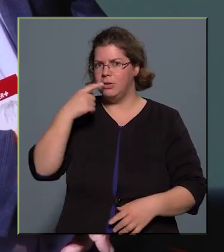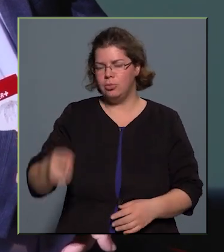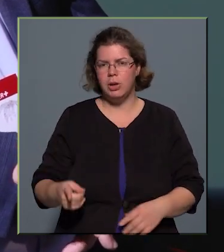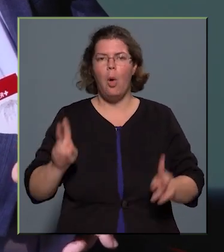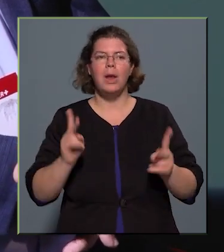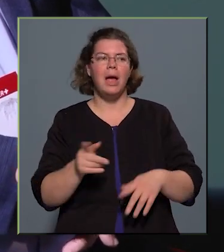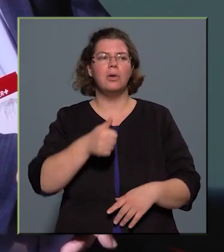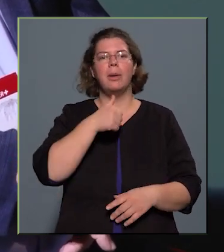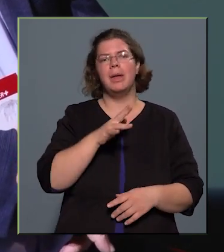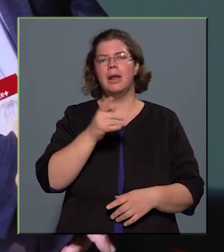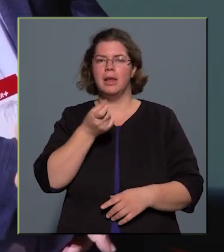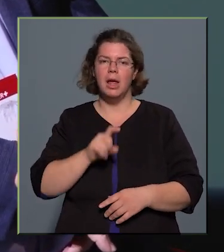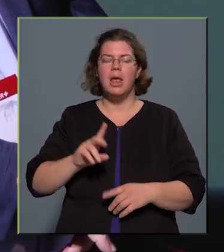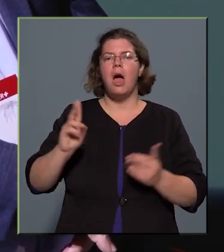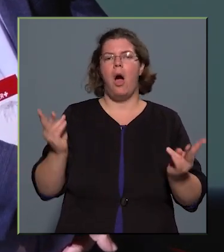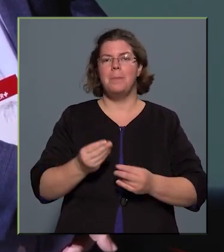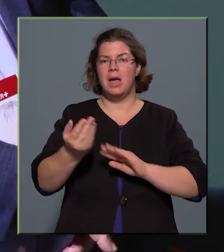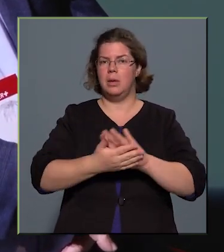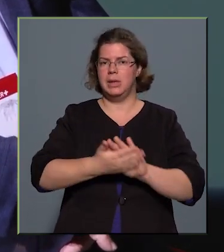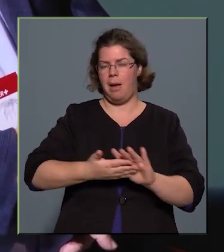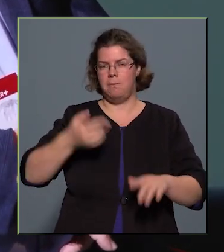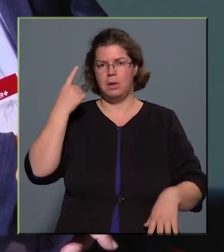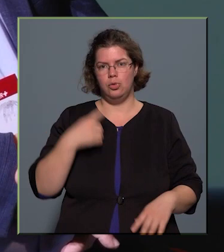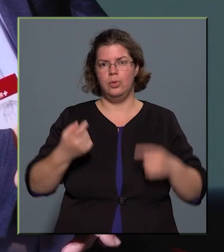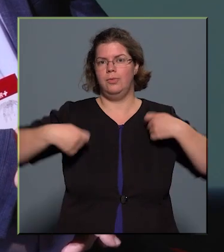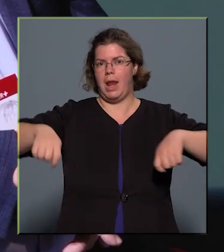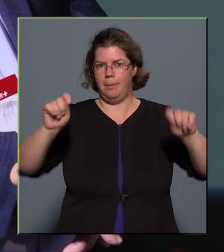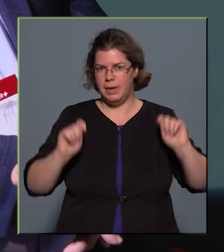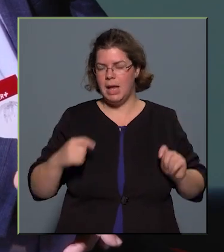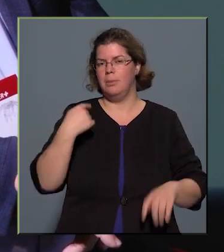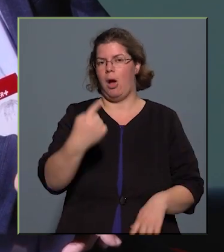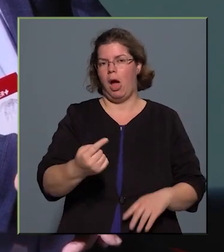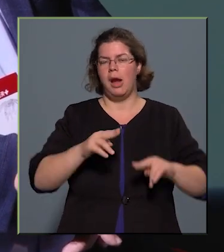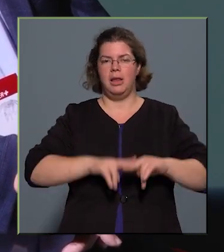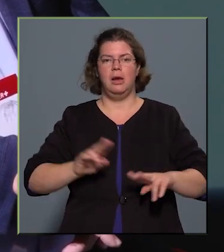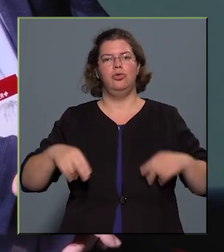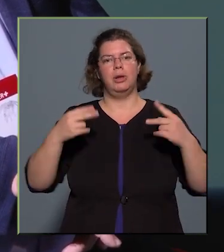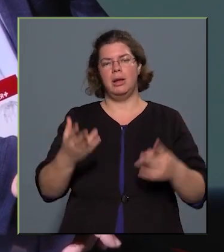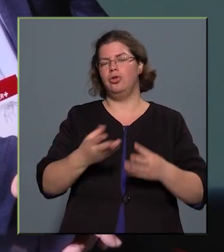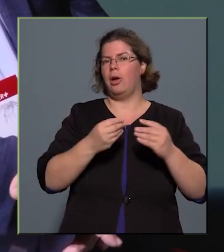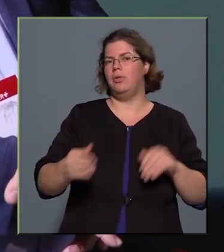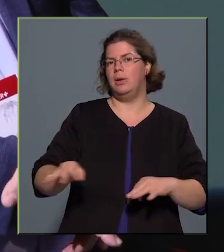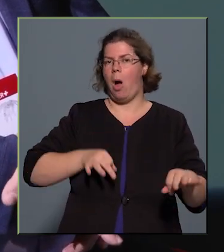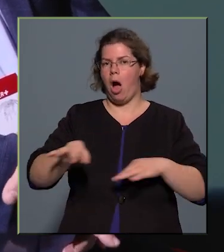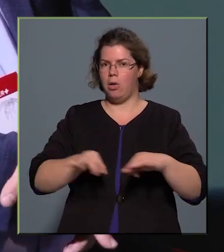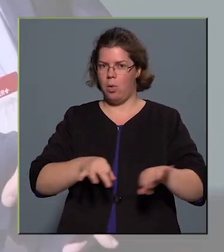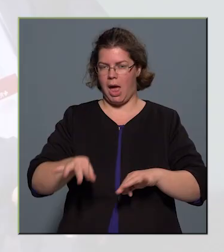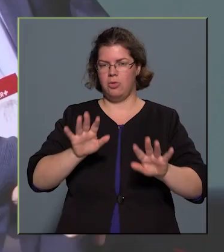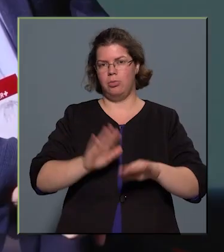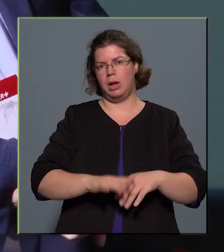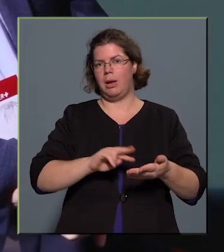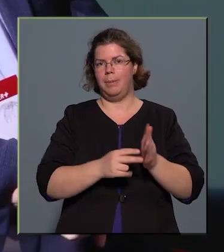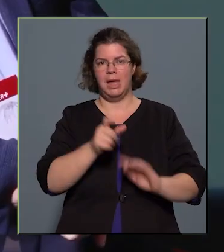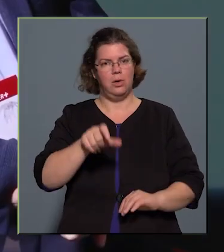olyan PLC-t, amit alapjában végre fel tud építeni maga a rendszer, és utána csak a finom hangolás maradna a mérnökre.